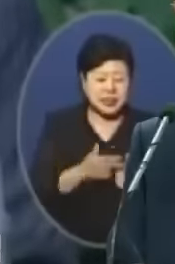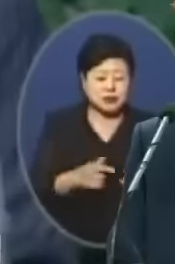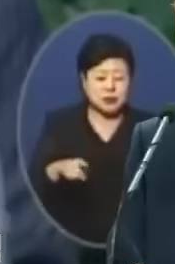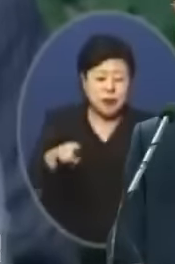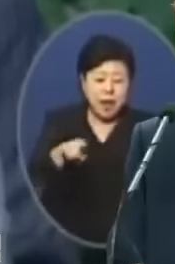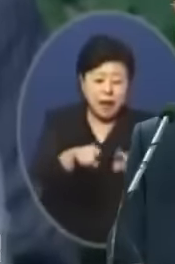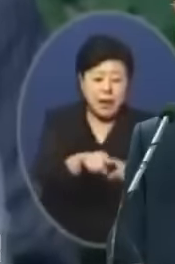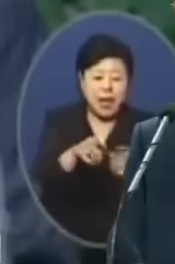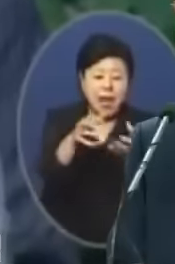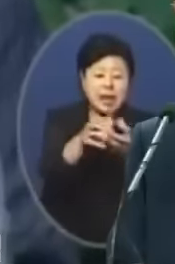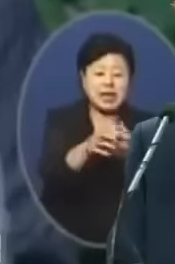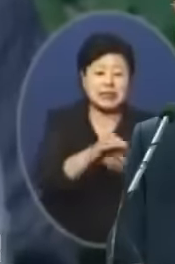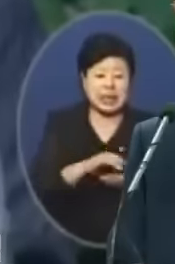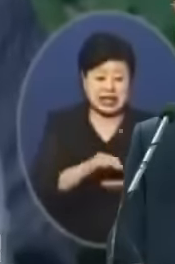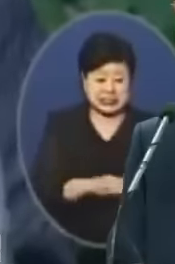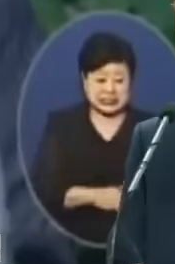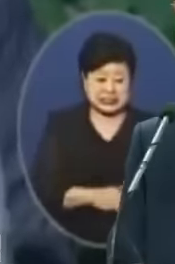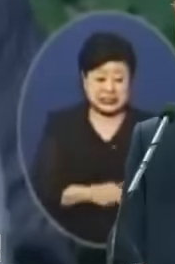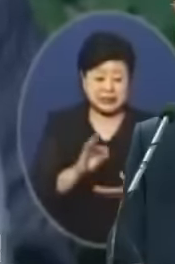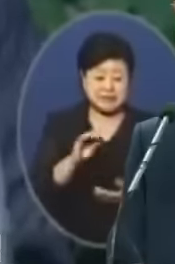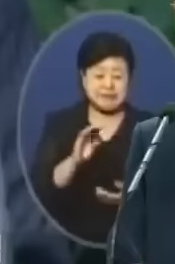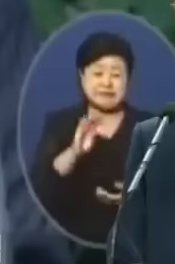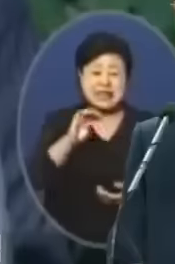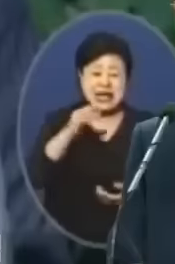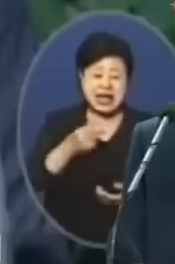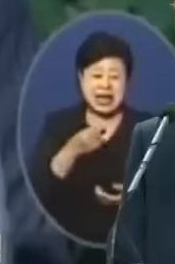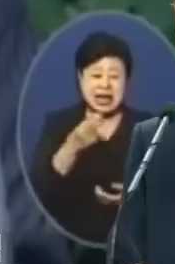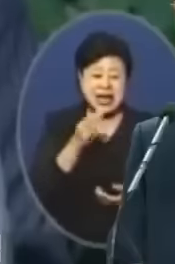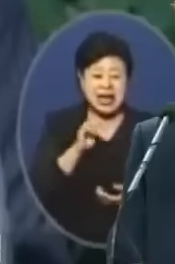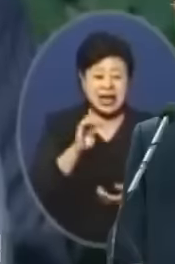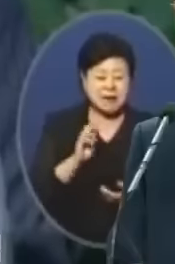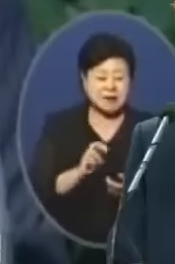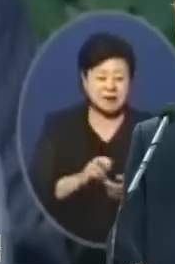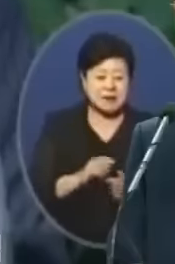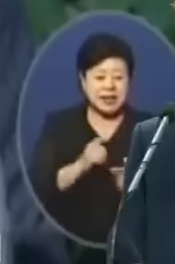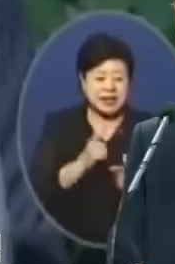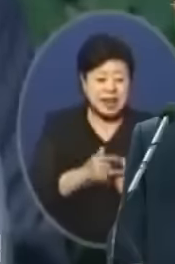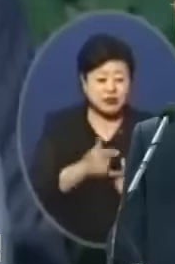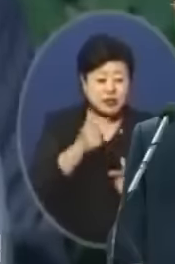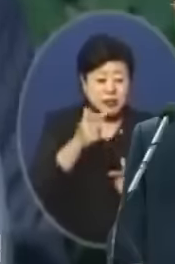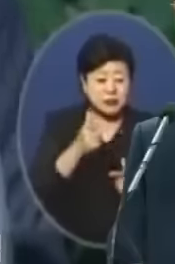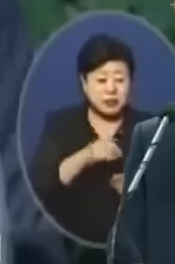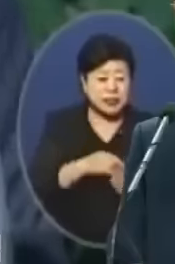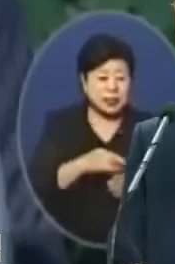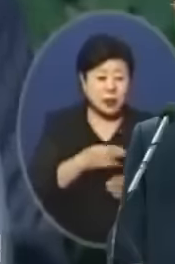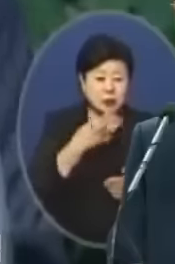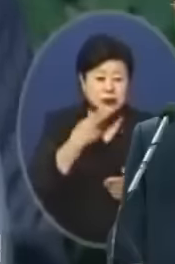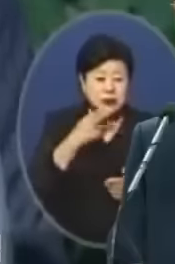넣어야 되는데 빌립은 예수님을 계산에 넣지 않았었습니다.